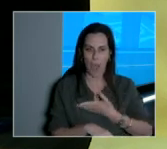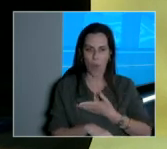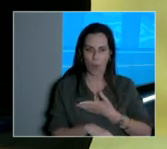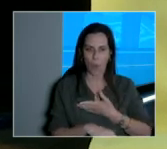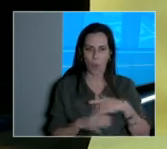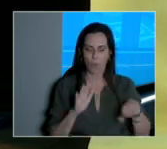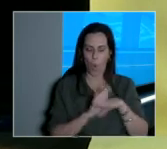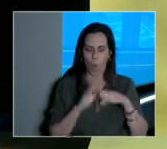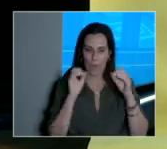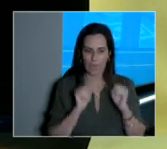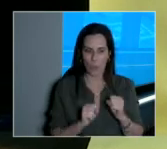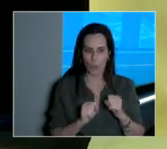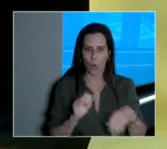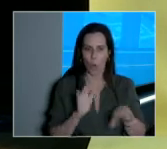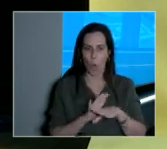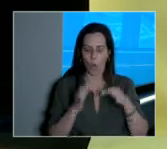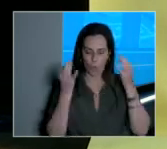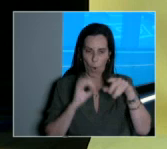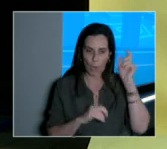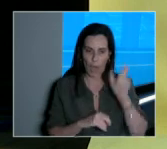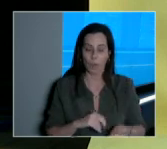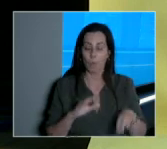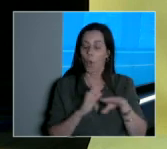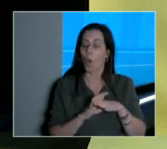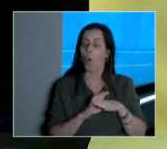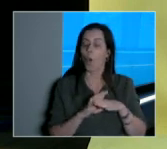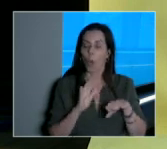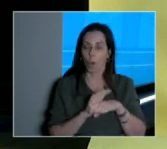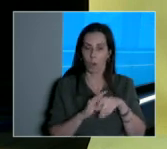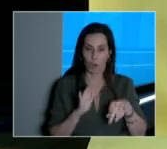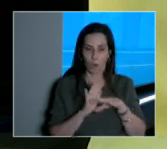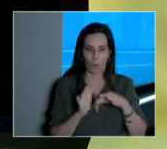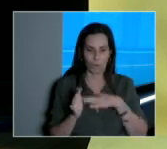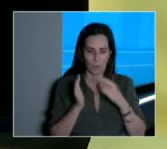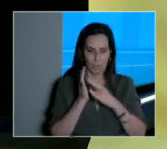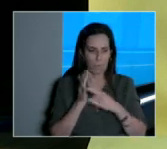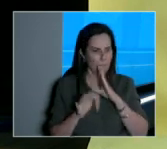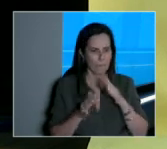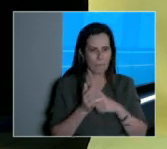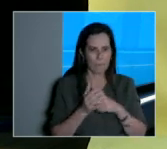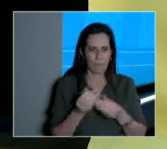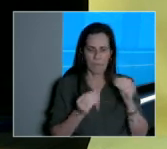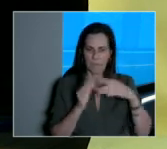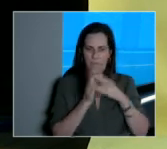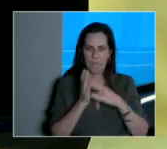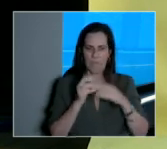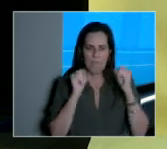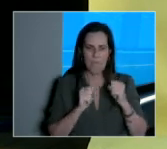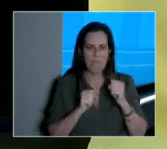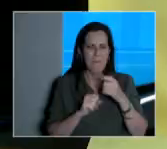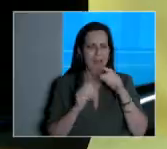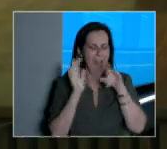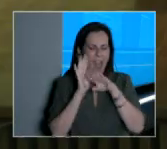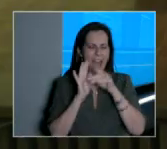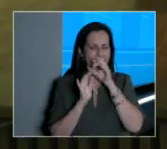את חוק היסוד הזה, חוק יסוד כבוד האדם וחירותו, חוקי יסוד הם החוקים, הם החוקה שלנו, אין בעיה, נוסף לנו עוד חוק יסוד